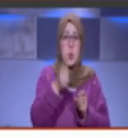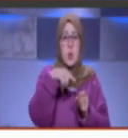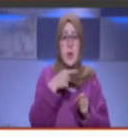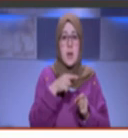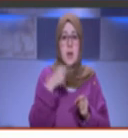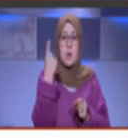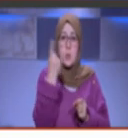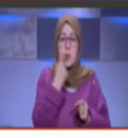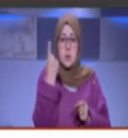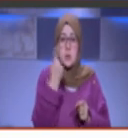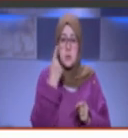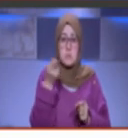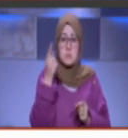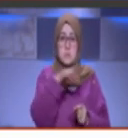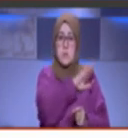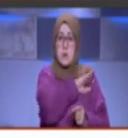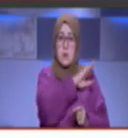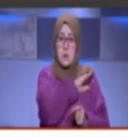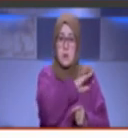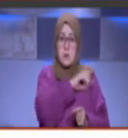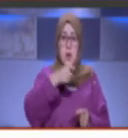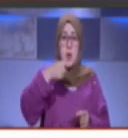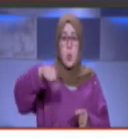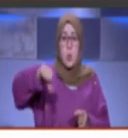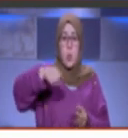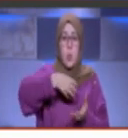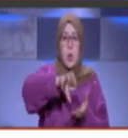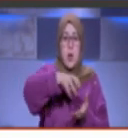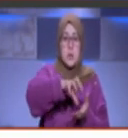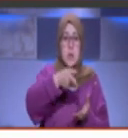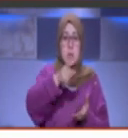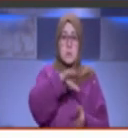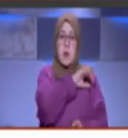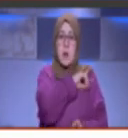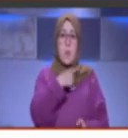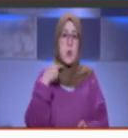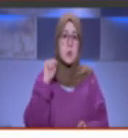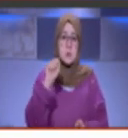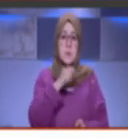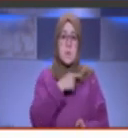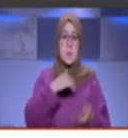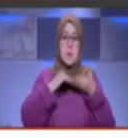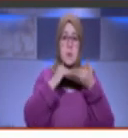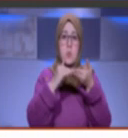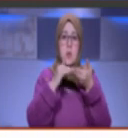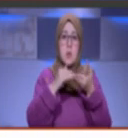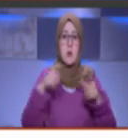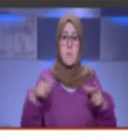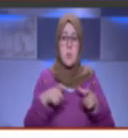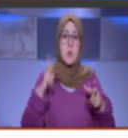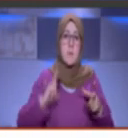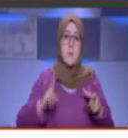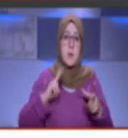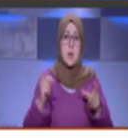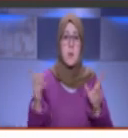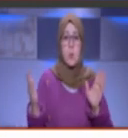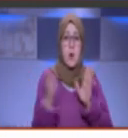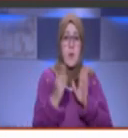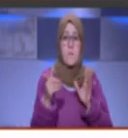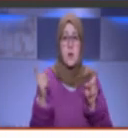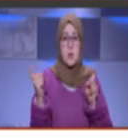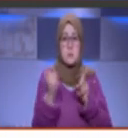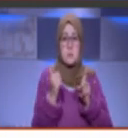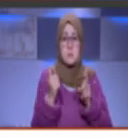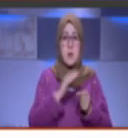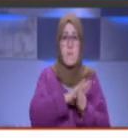العناصر والمعدات والأطقم التابعة للقوات المسلحة المخصصة لمعاونة القطاع المدني بالدولة لمكافحة انتشار الفيروس،